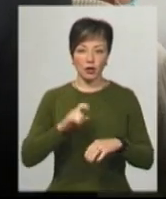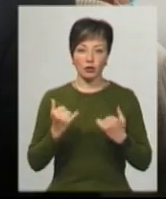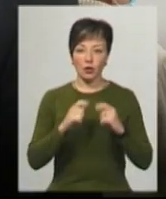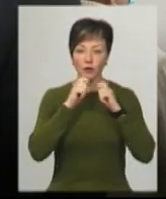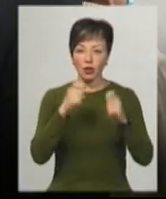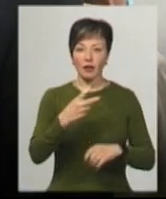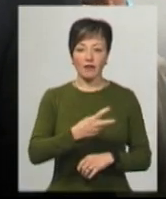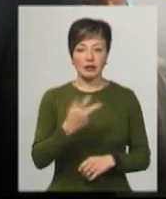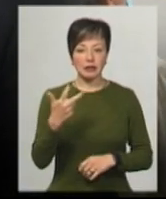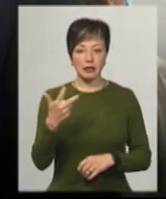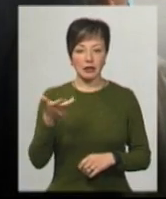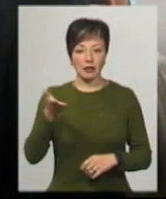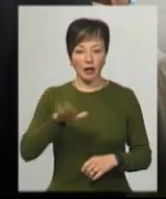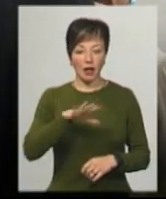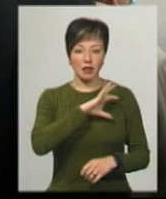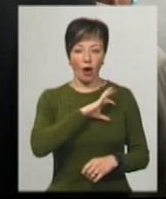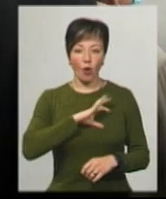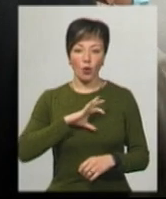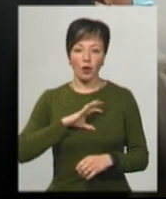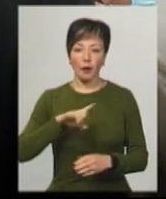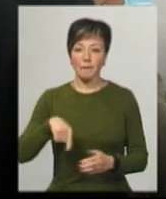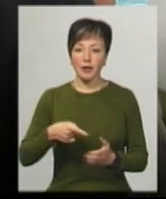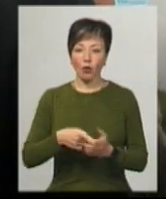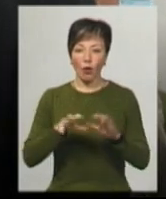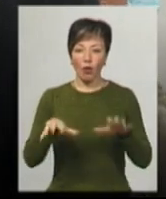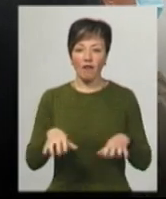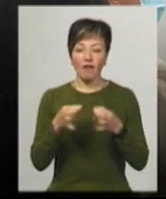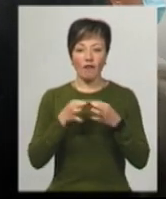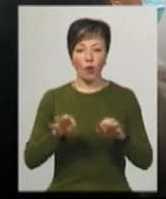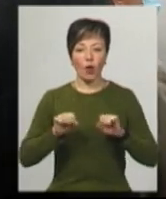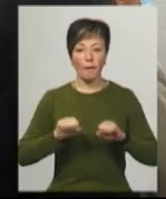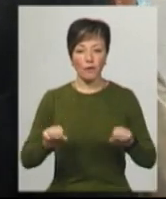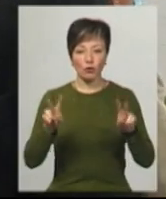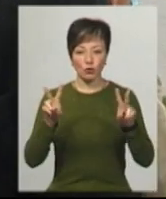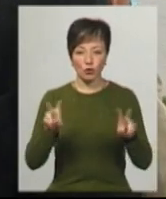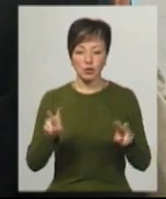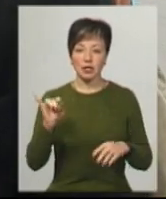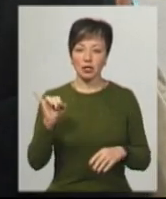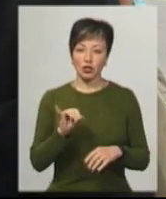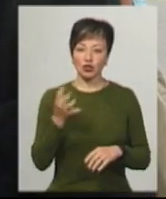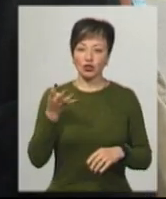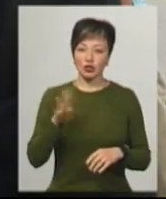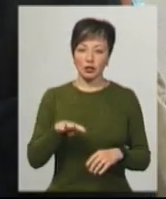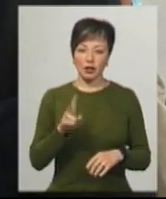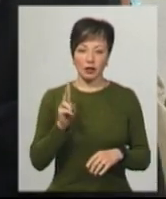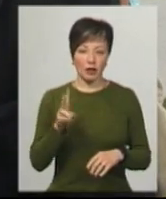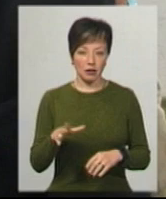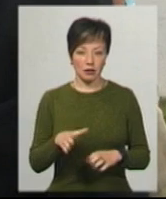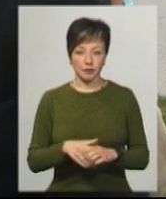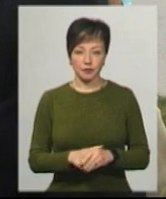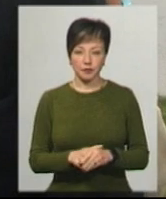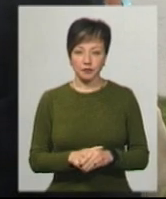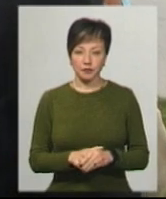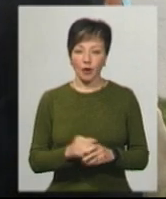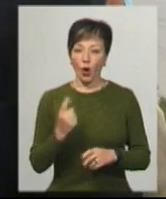23 нагороди відзнаку міського голови «Воля та мужність» та 4 квартири.